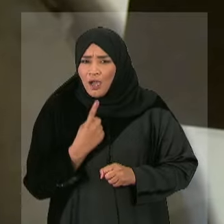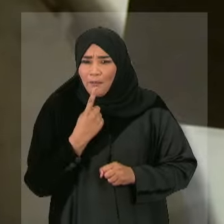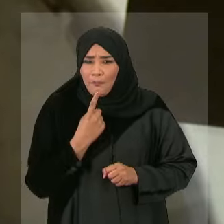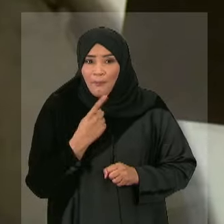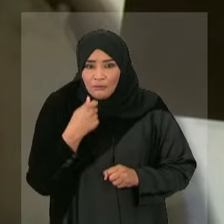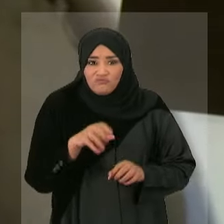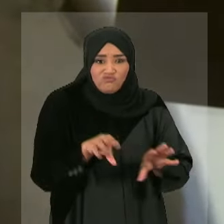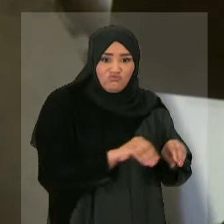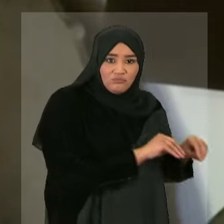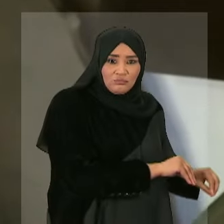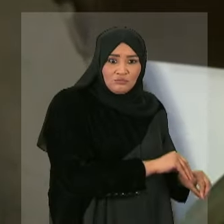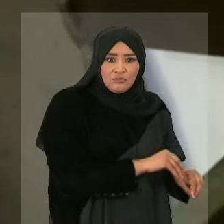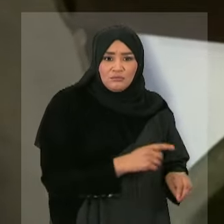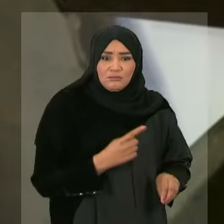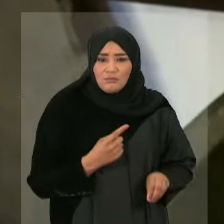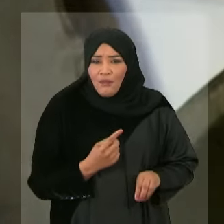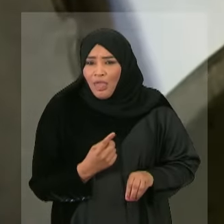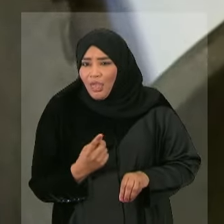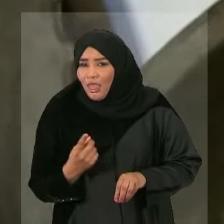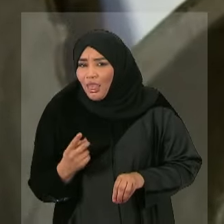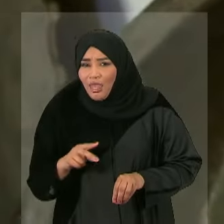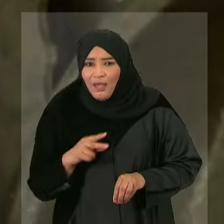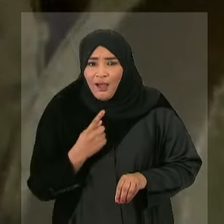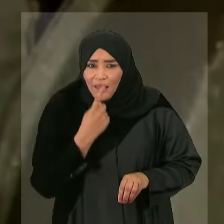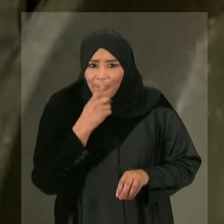بعد فترة كان عندي مجموعة